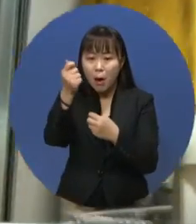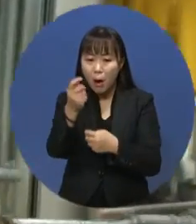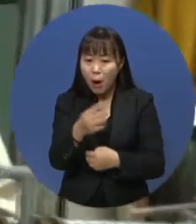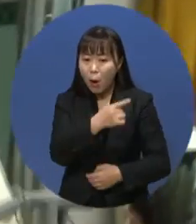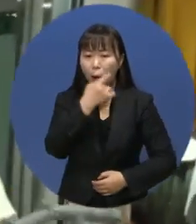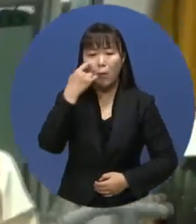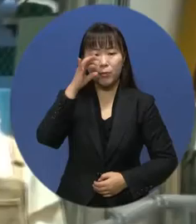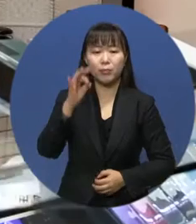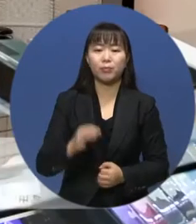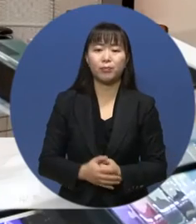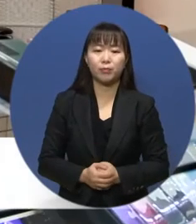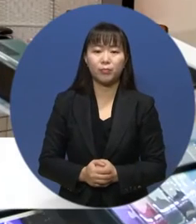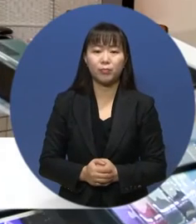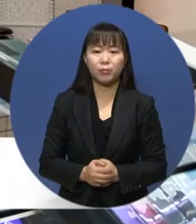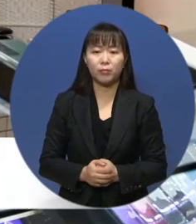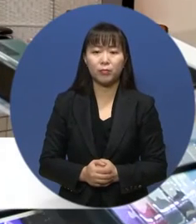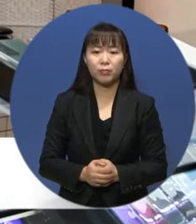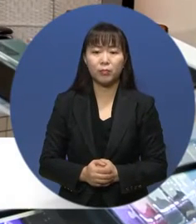점주들을 만나보았습니다.